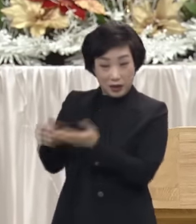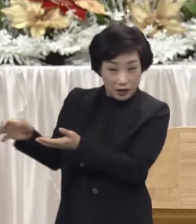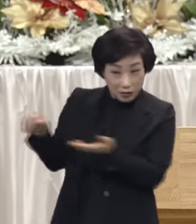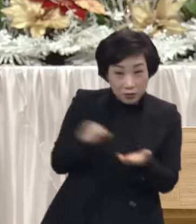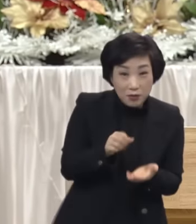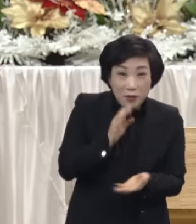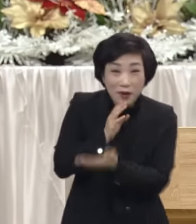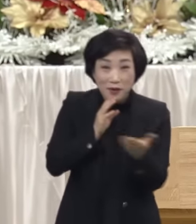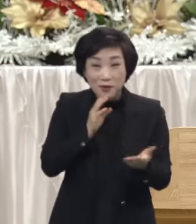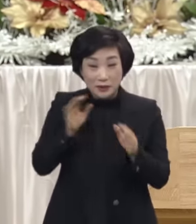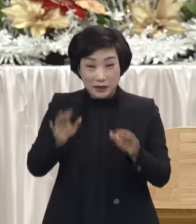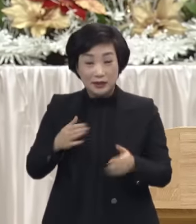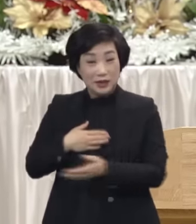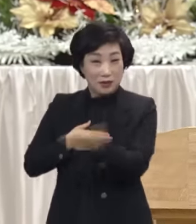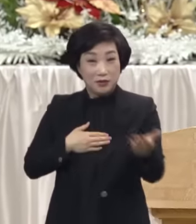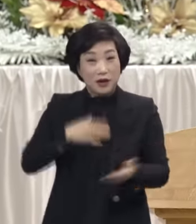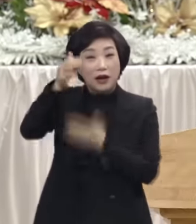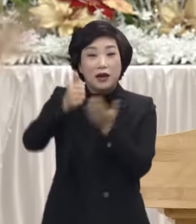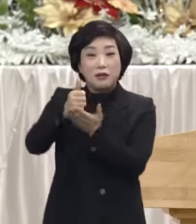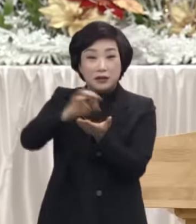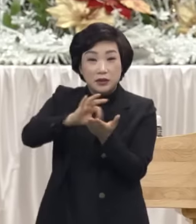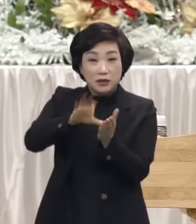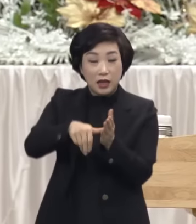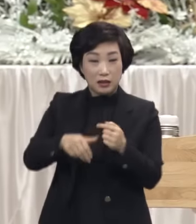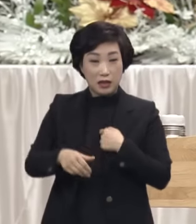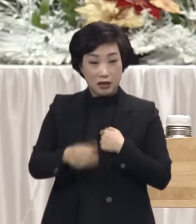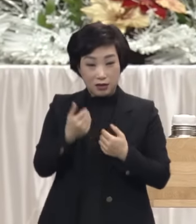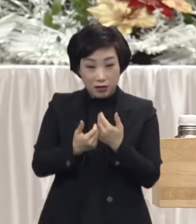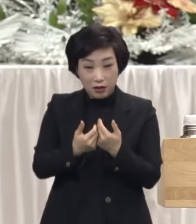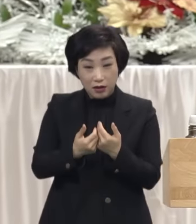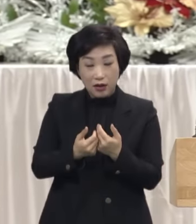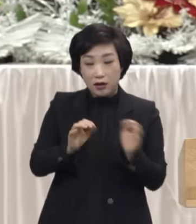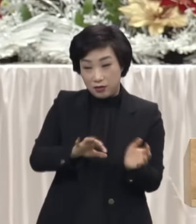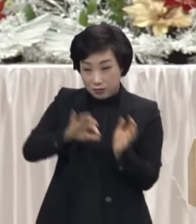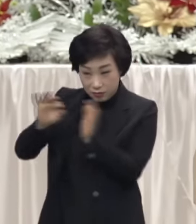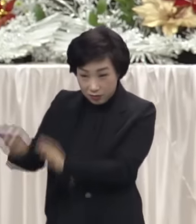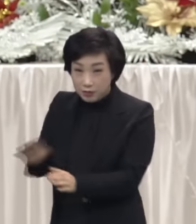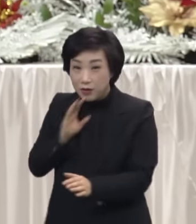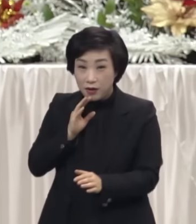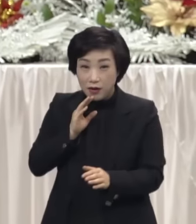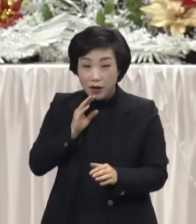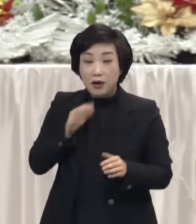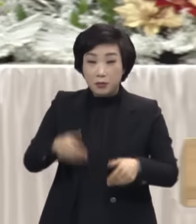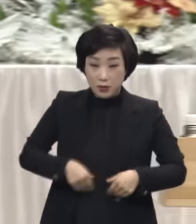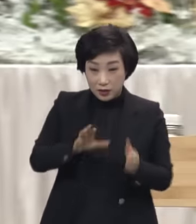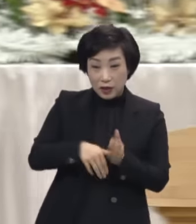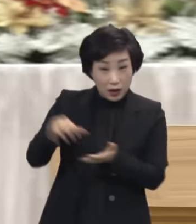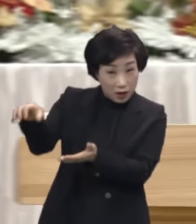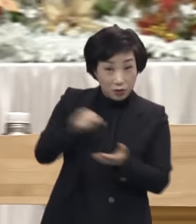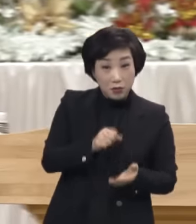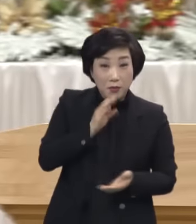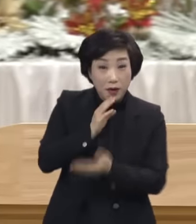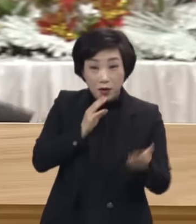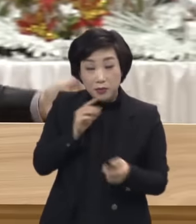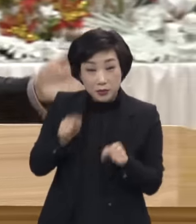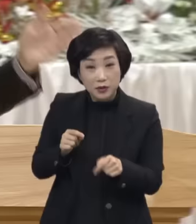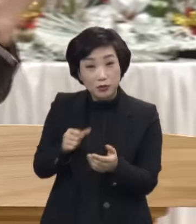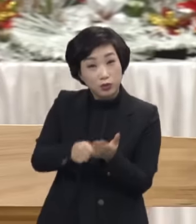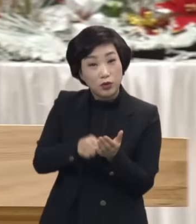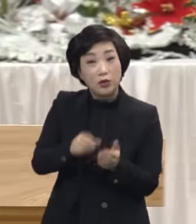하나님이 쓰실 때 거리적거리면 비껴야 되고 필요할 때는 있어야 되고 있어야 되고 그래서